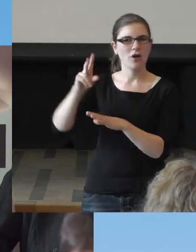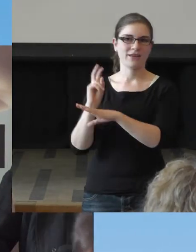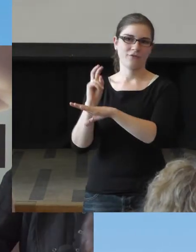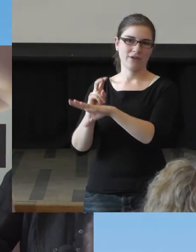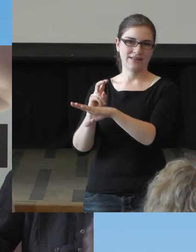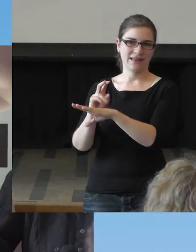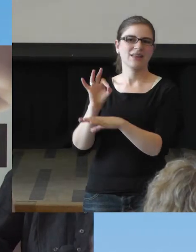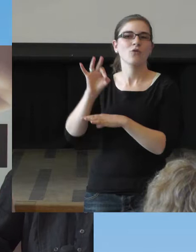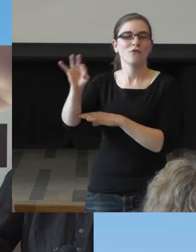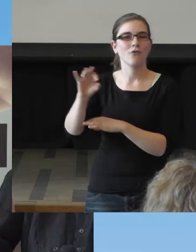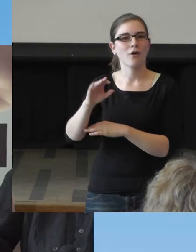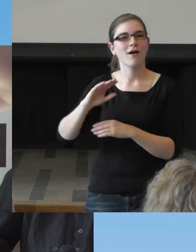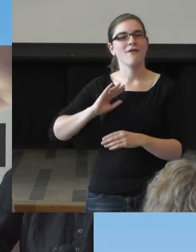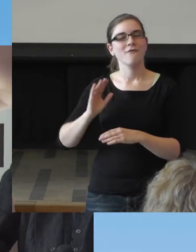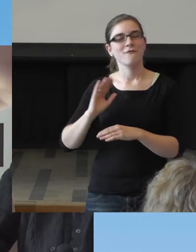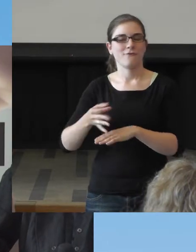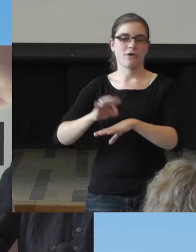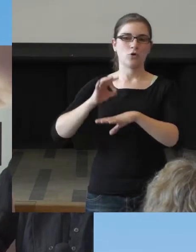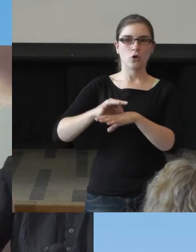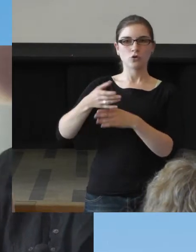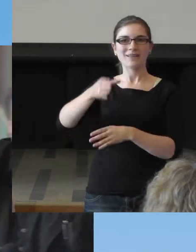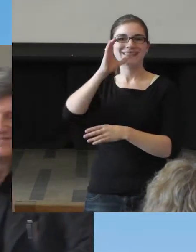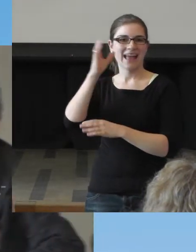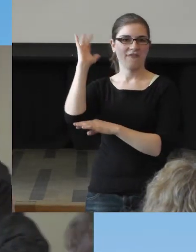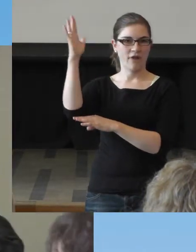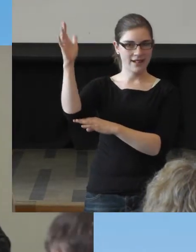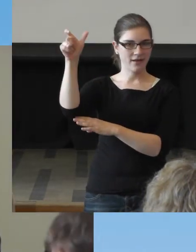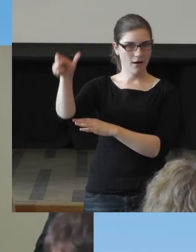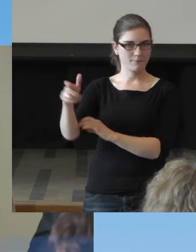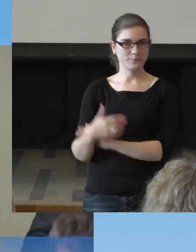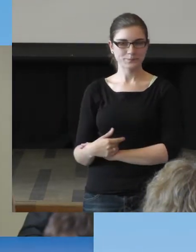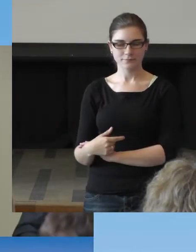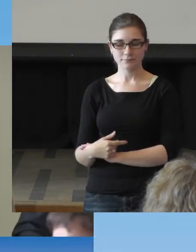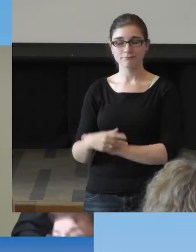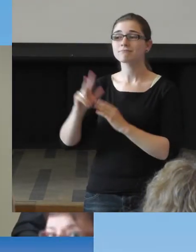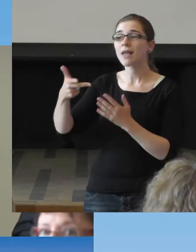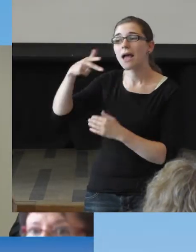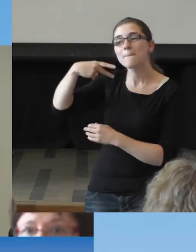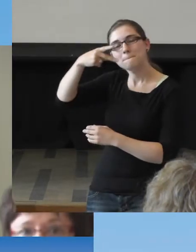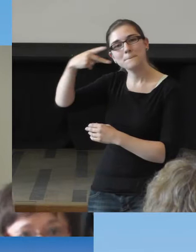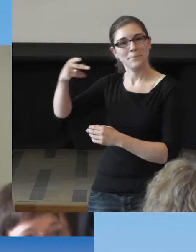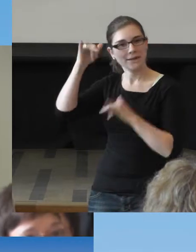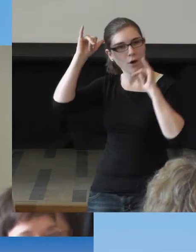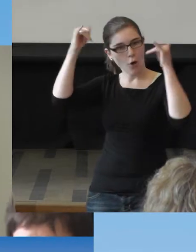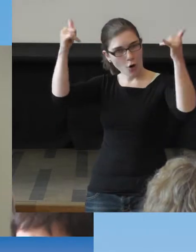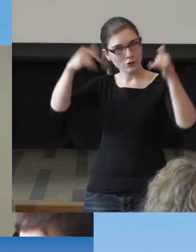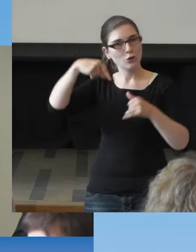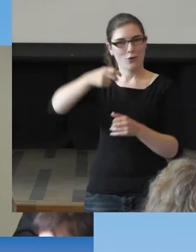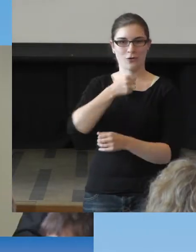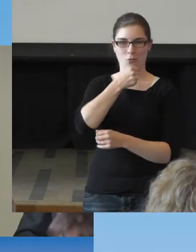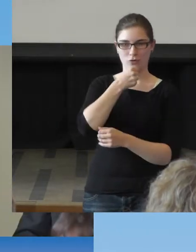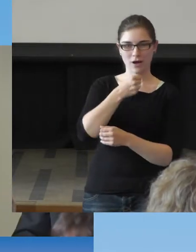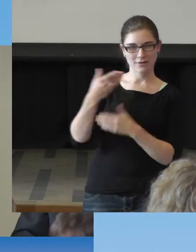Trenkwalder. Herrn Peter Ochs darf ich auch begrüßen, er moderiert die heutige